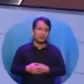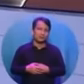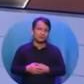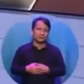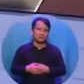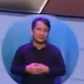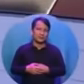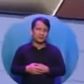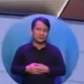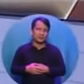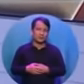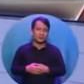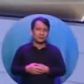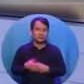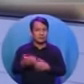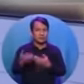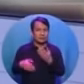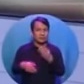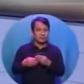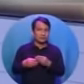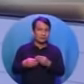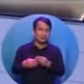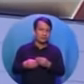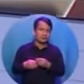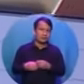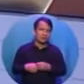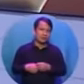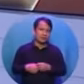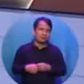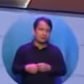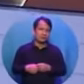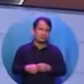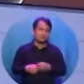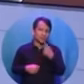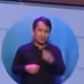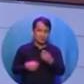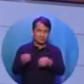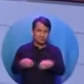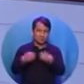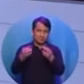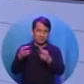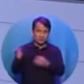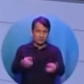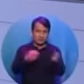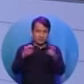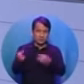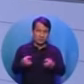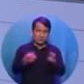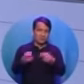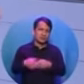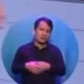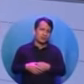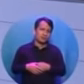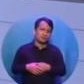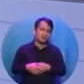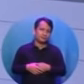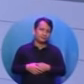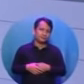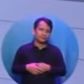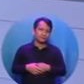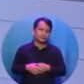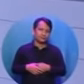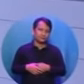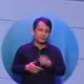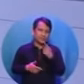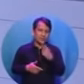siyempre, hindi mawawala itong pagbibigay natin ng random na ayuda. Alam ko naman, sa bungad pa lamang, yan ang